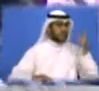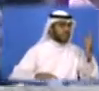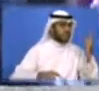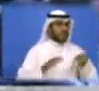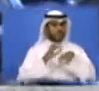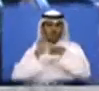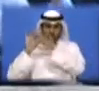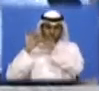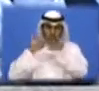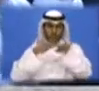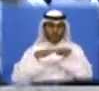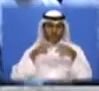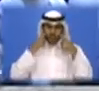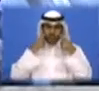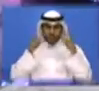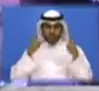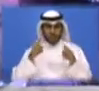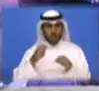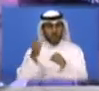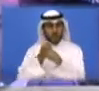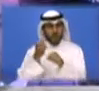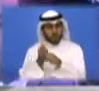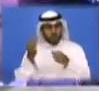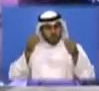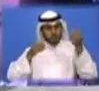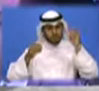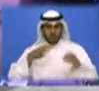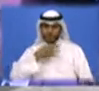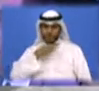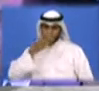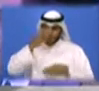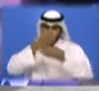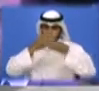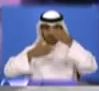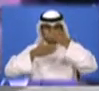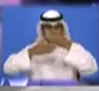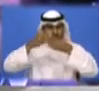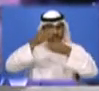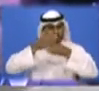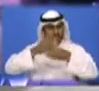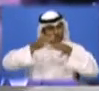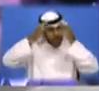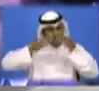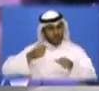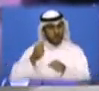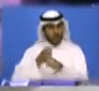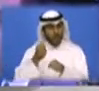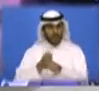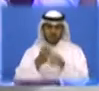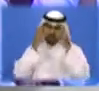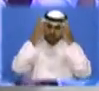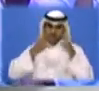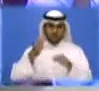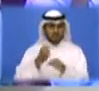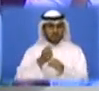العقود الماضية. تم إنشاؤه على أحدث المواصفات والمقاييس العلمية، وما هو إلا خطوة نحو تحديث وتطوير